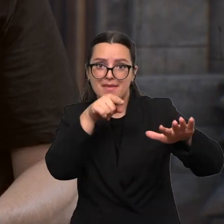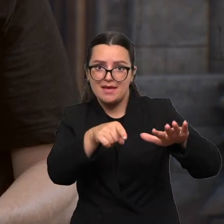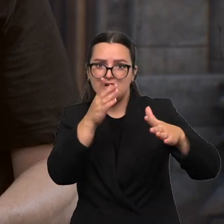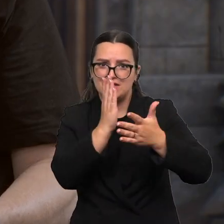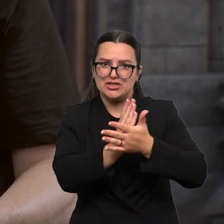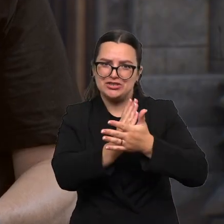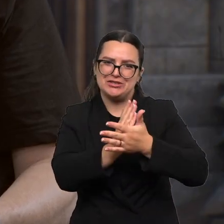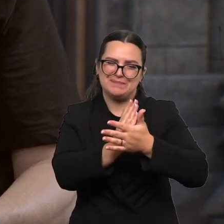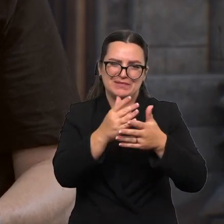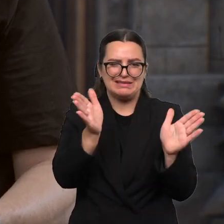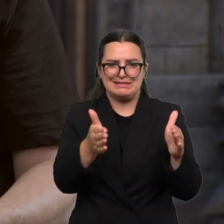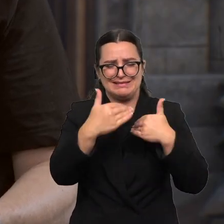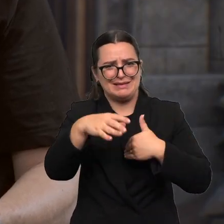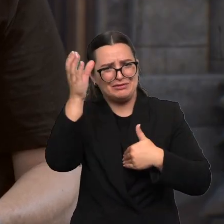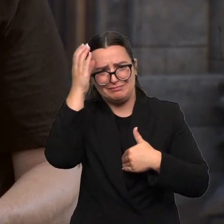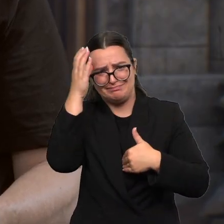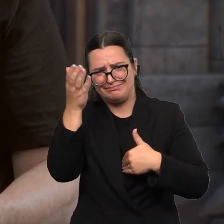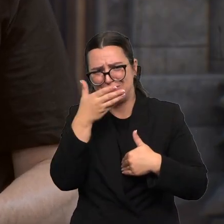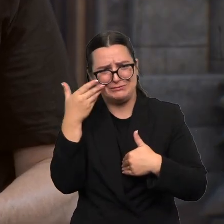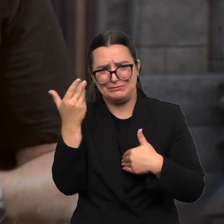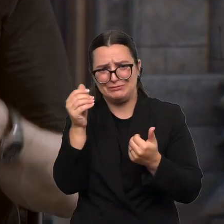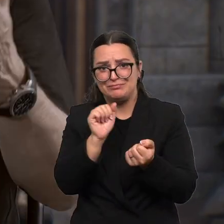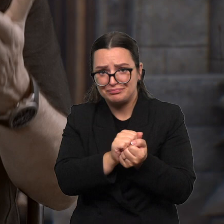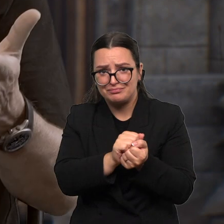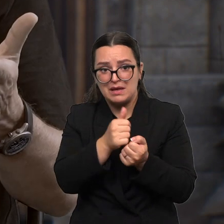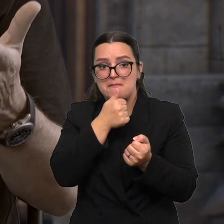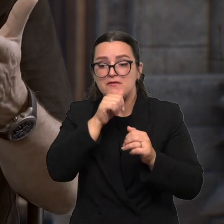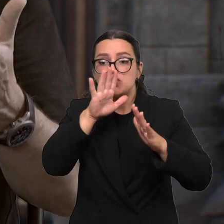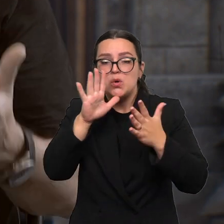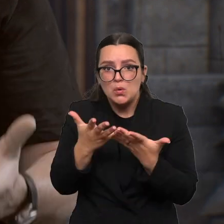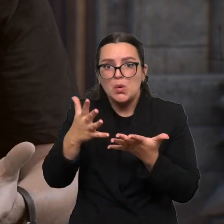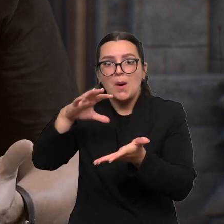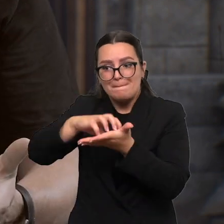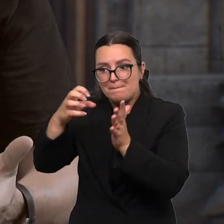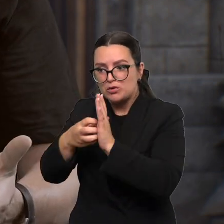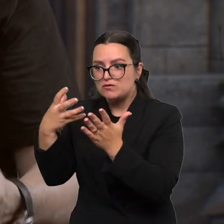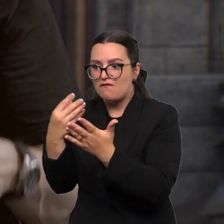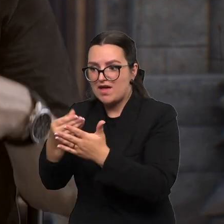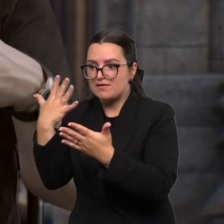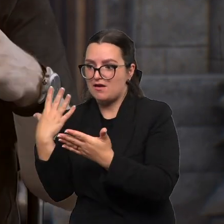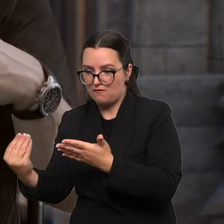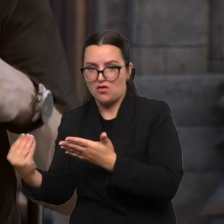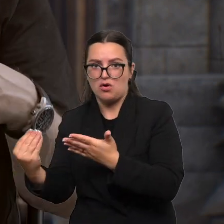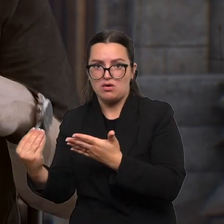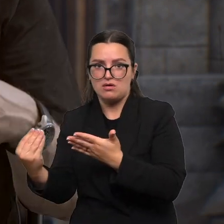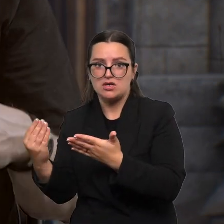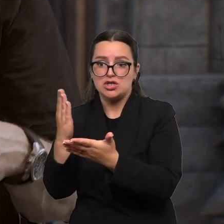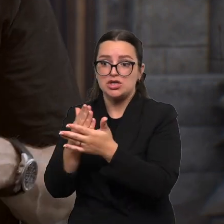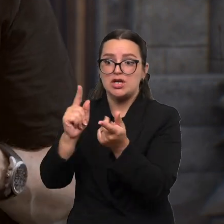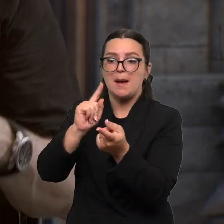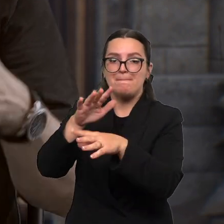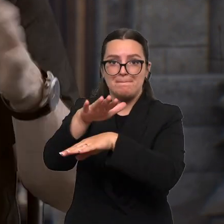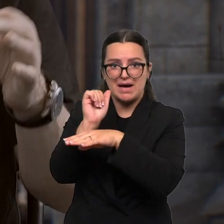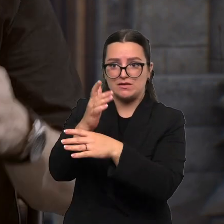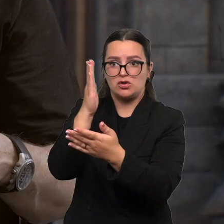tokia nelabai gal protinga sistema, kad jeigu tavo būsto vertė nukrenta žemiau paskolos likučio, tu gali siųsti tą vadinamą